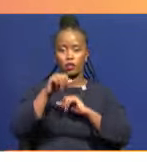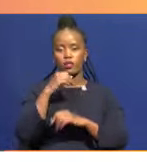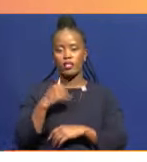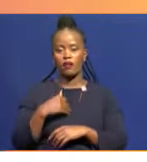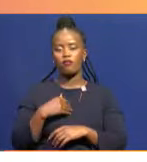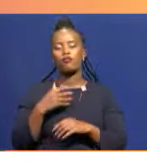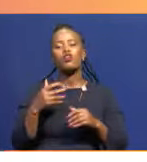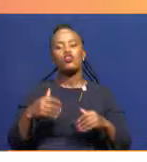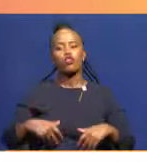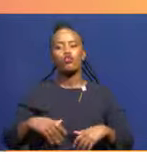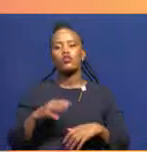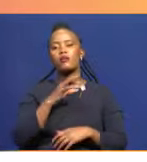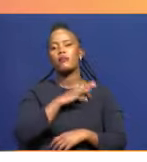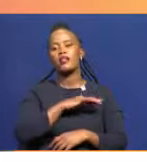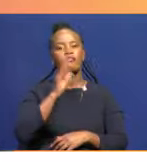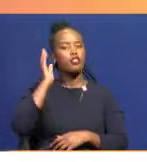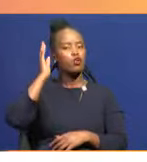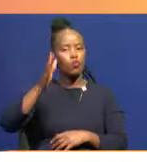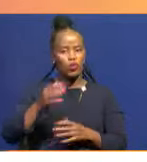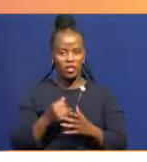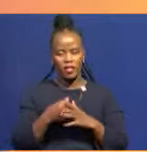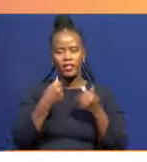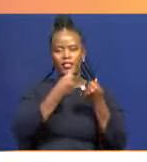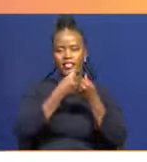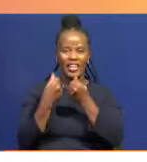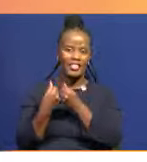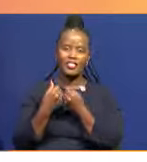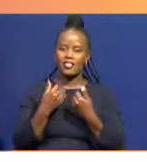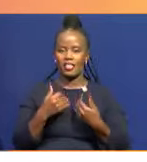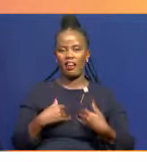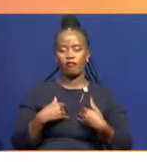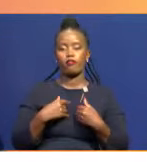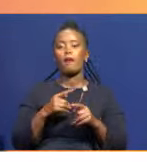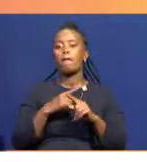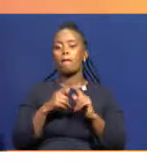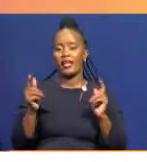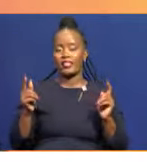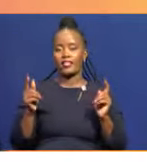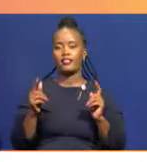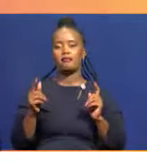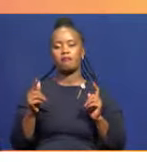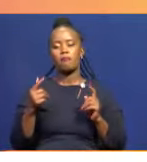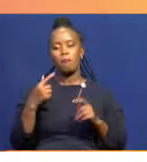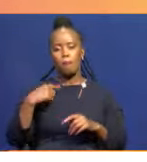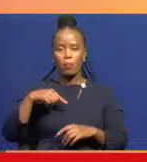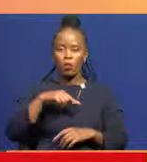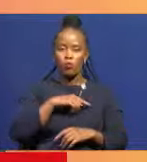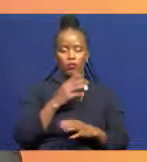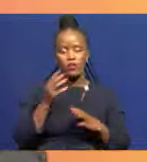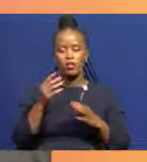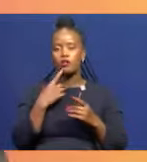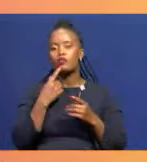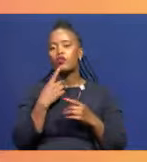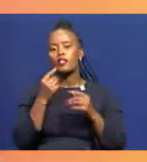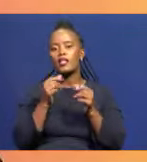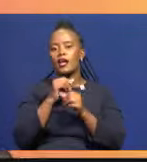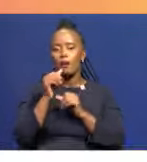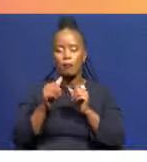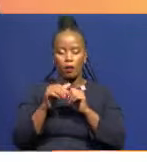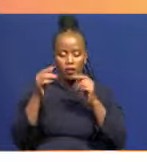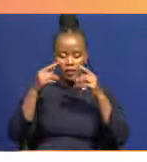nafasi. Sio nakubaliana na wewe. Changamoto sipo. Lakini hata kama changamoto siko, tutaongea maneno ya